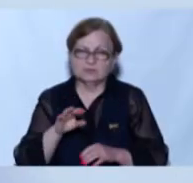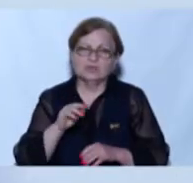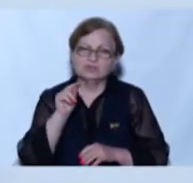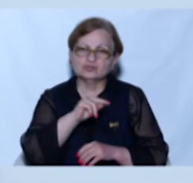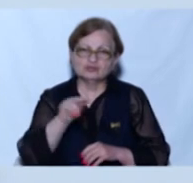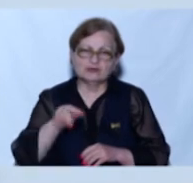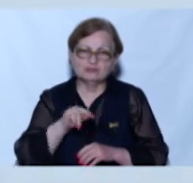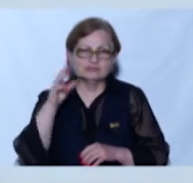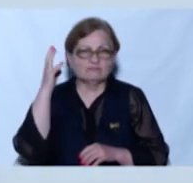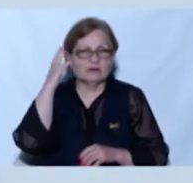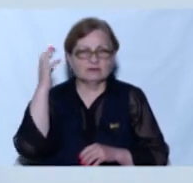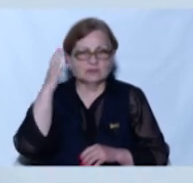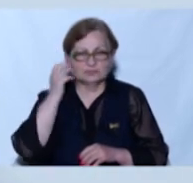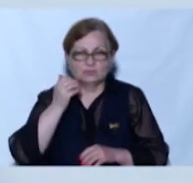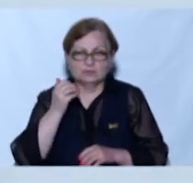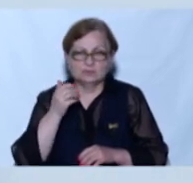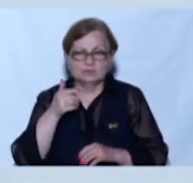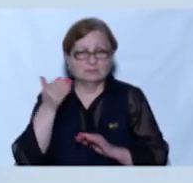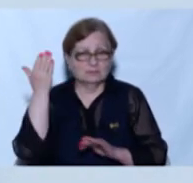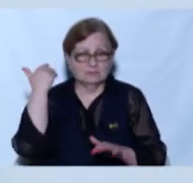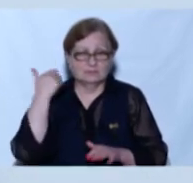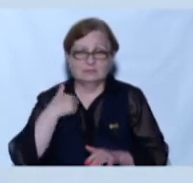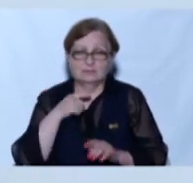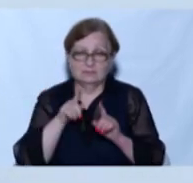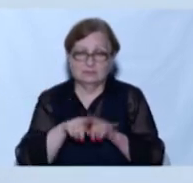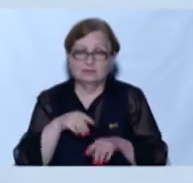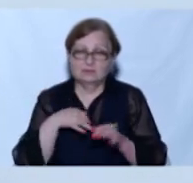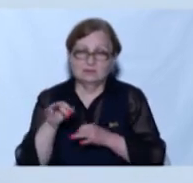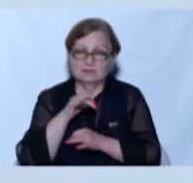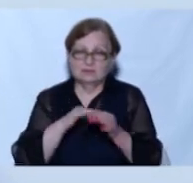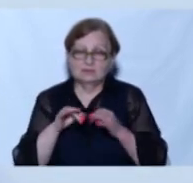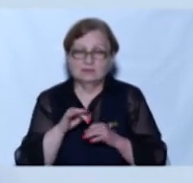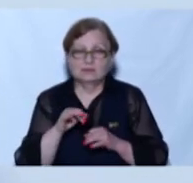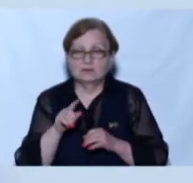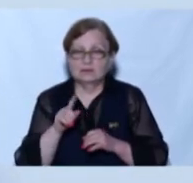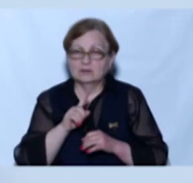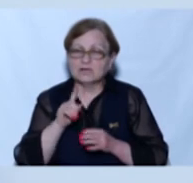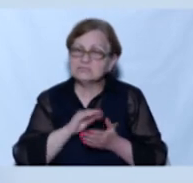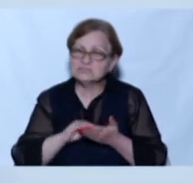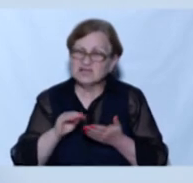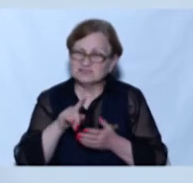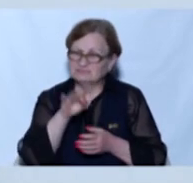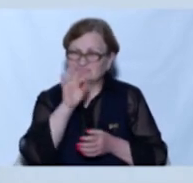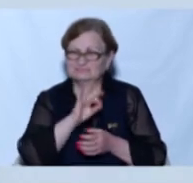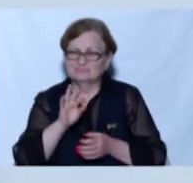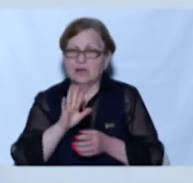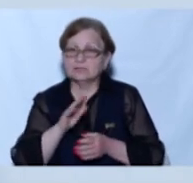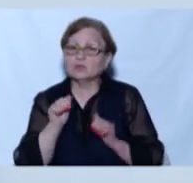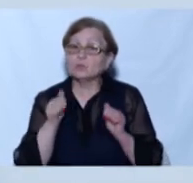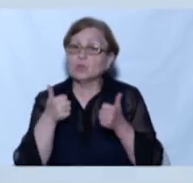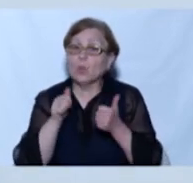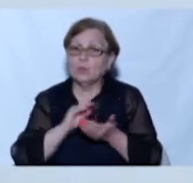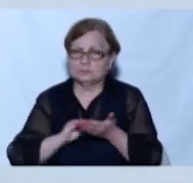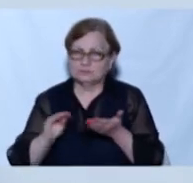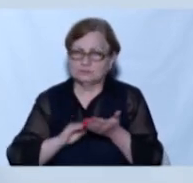რადიოთი. ამჯერად, როგორც წინა გაკვეთილზე გითხარით, ვისაუბრებთ არა იმაზე, თუ რას წერს, არამედ როგორ წერს